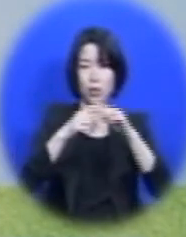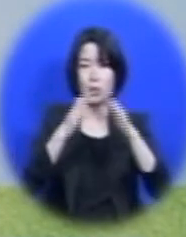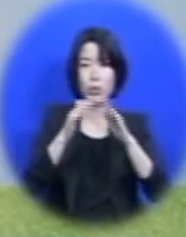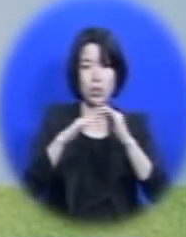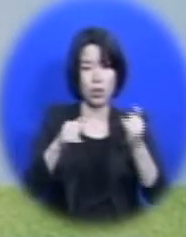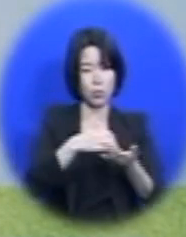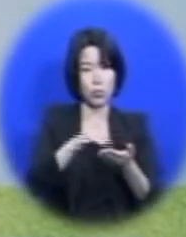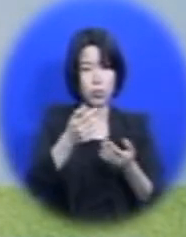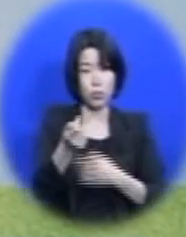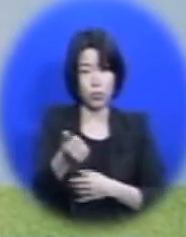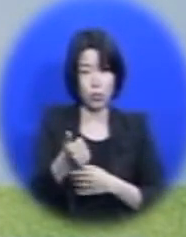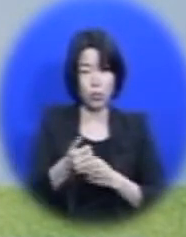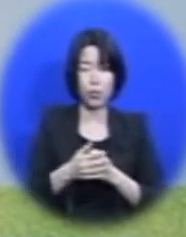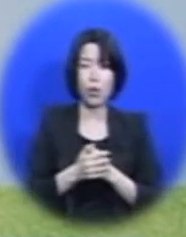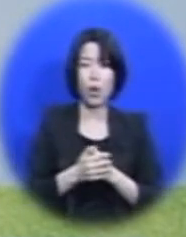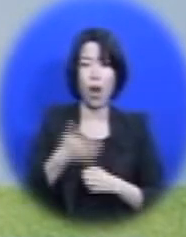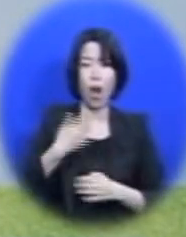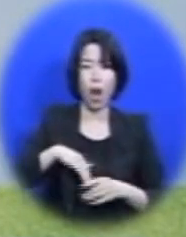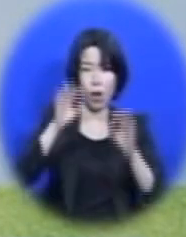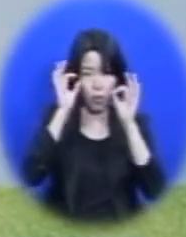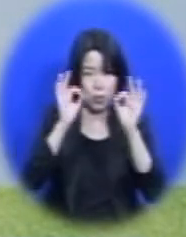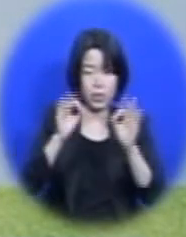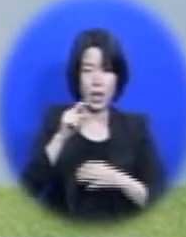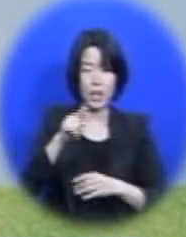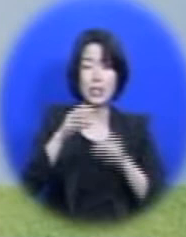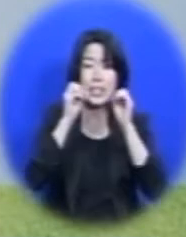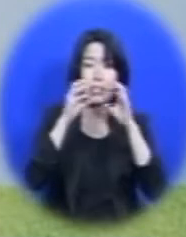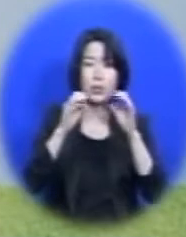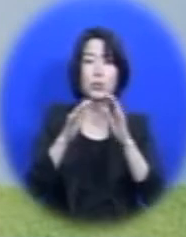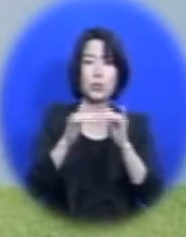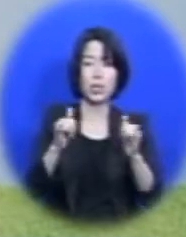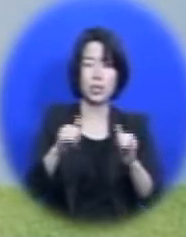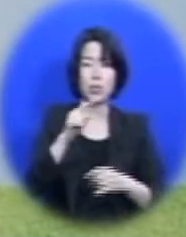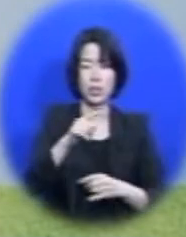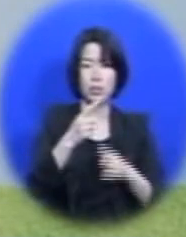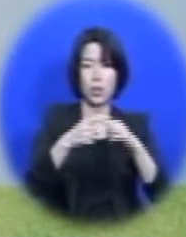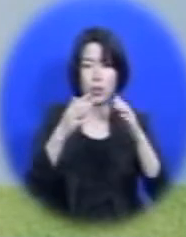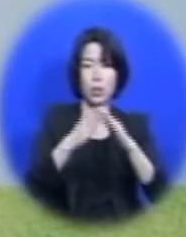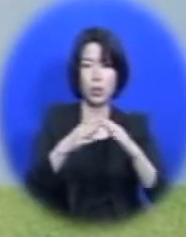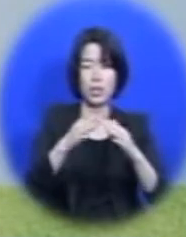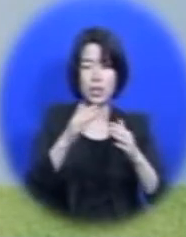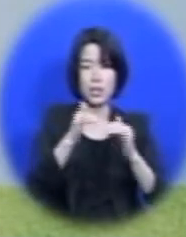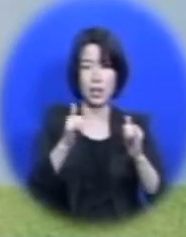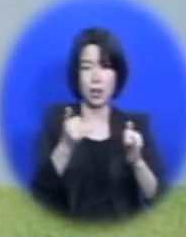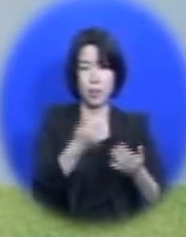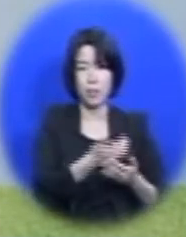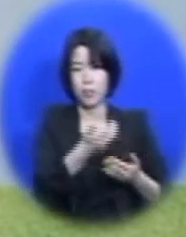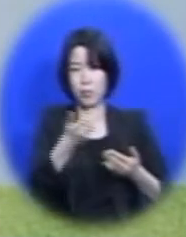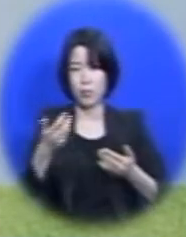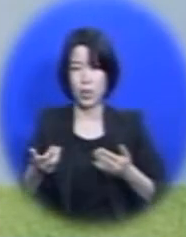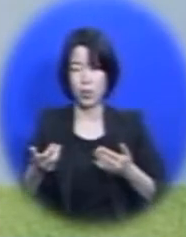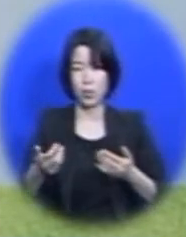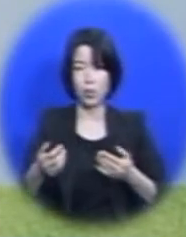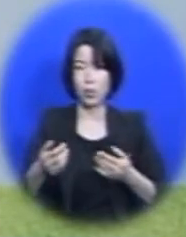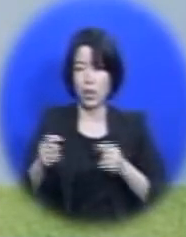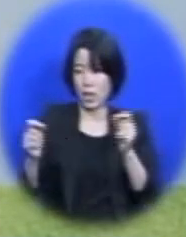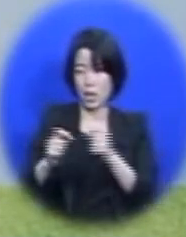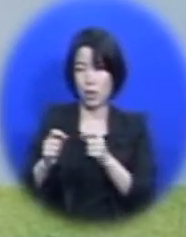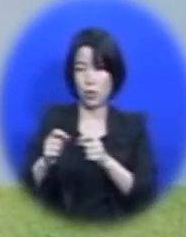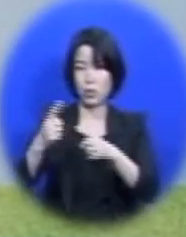없어요. 알고 보니까 그 전도사님이 그 교인들을 데리고 교회 근처에 교회를